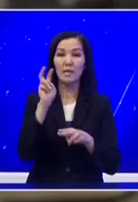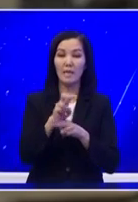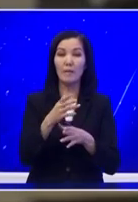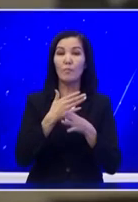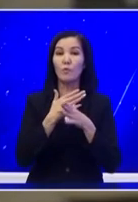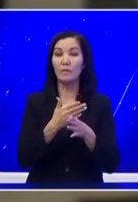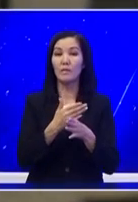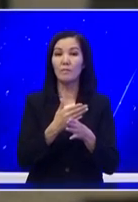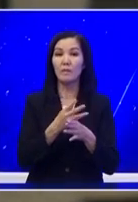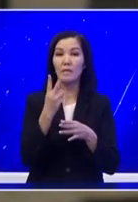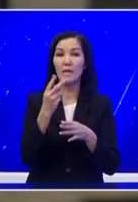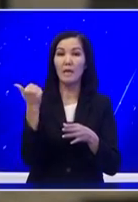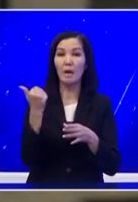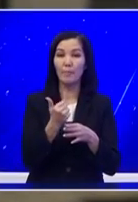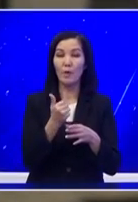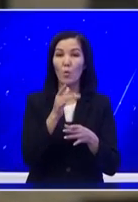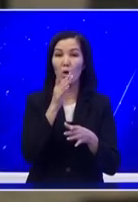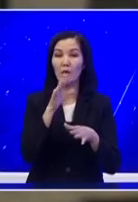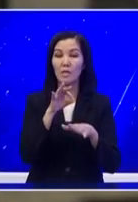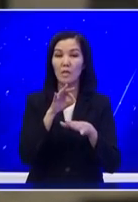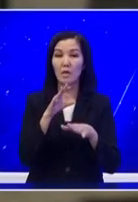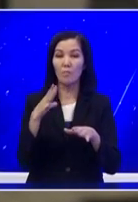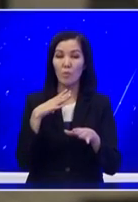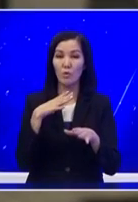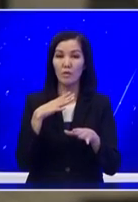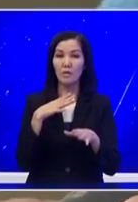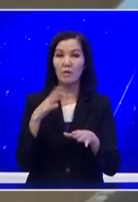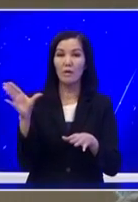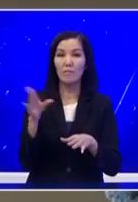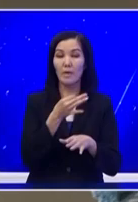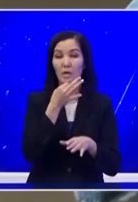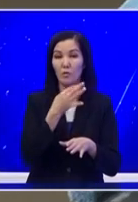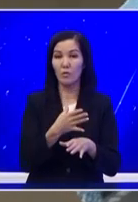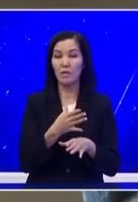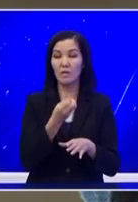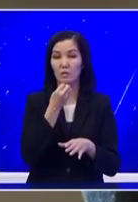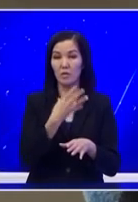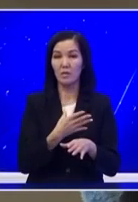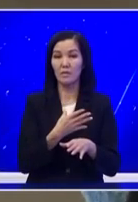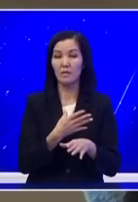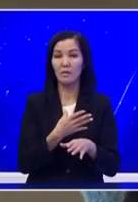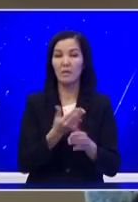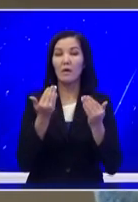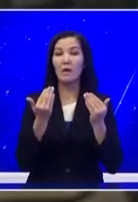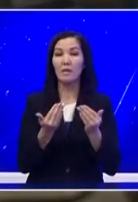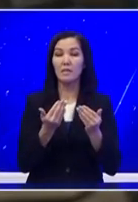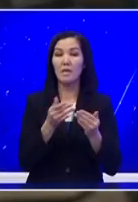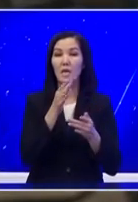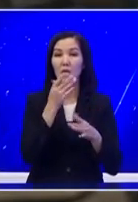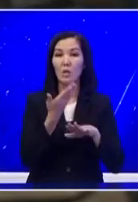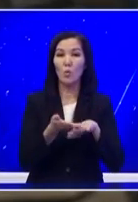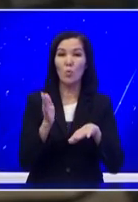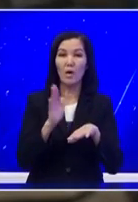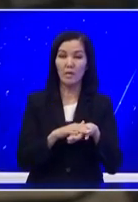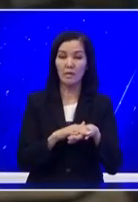көмектесіп жүргенімізге уже 2 жеті болды. Бәрі ұнап жатыр, жақсы. Енді қазіргі таңда осындай